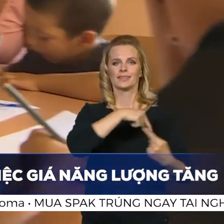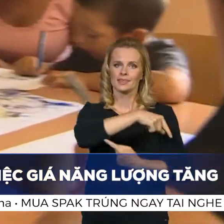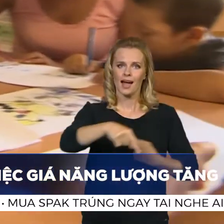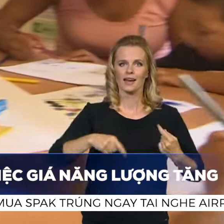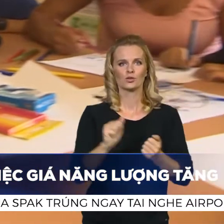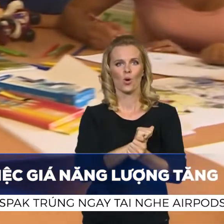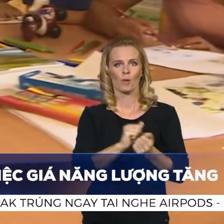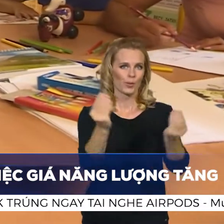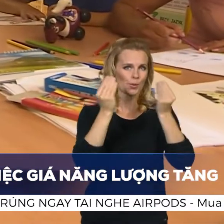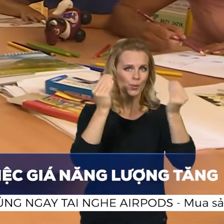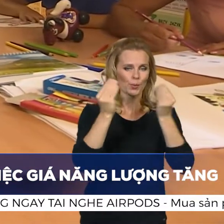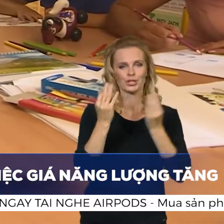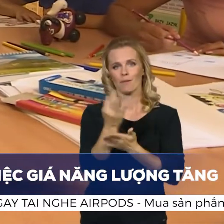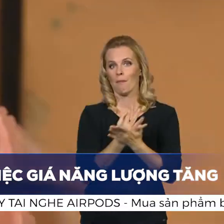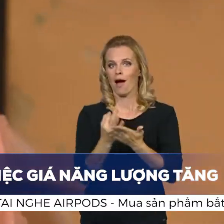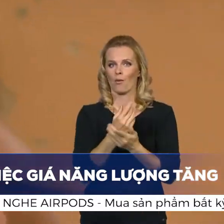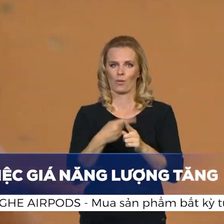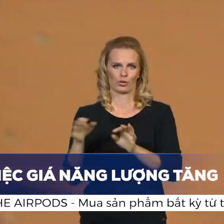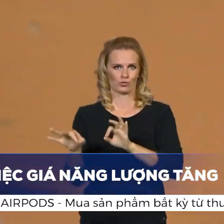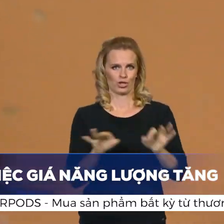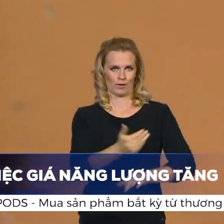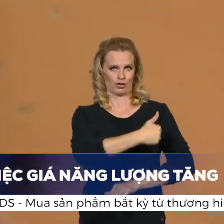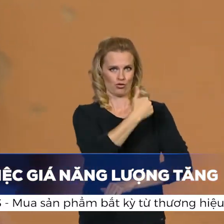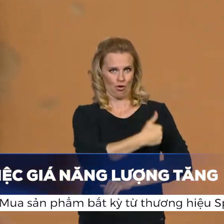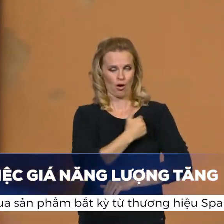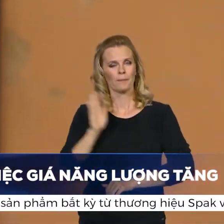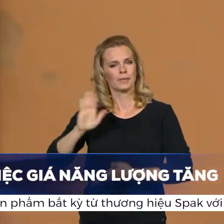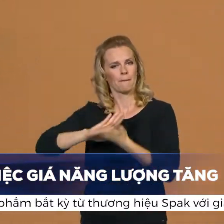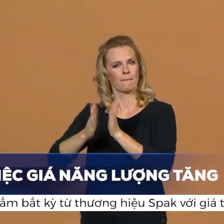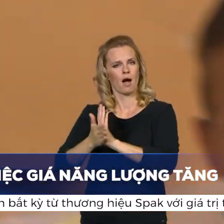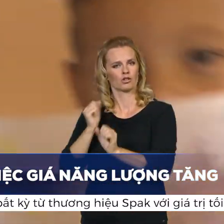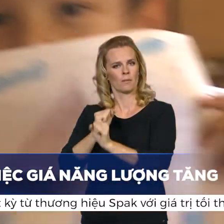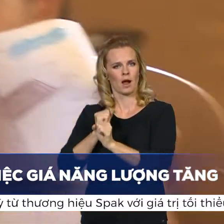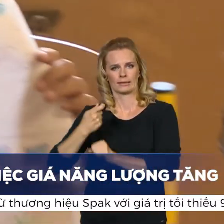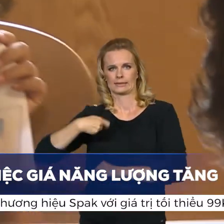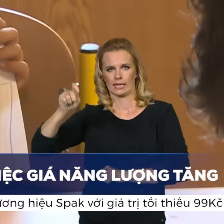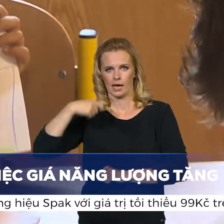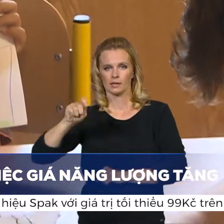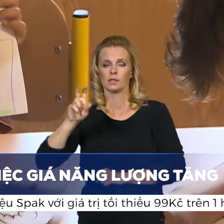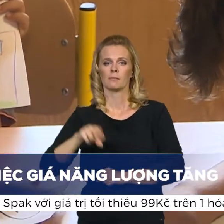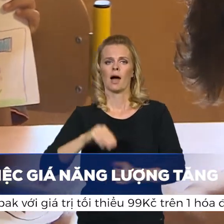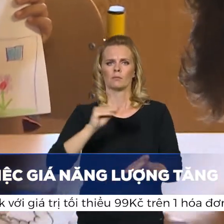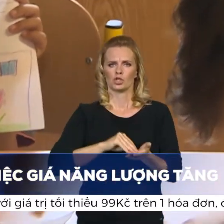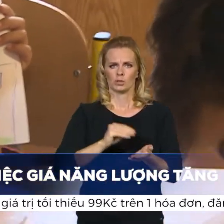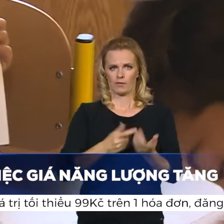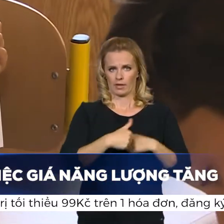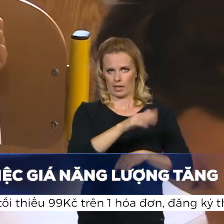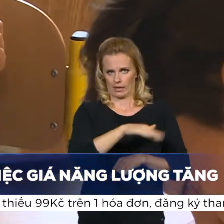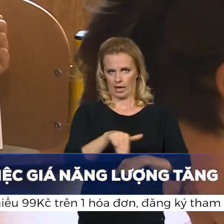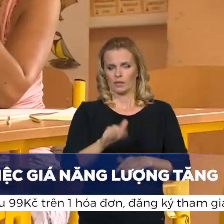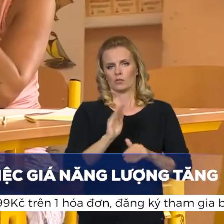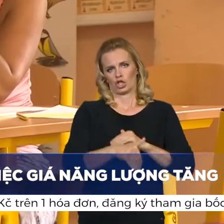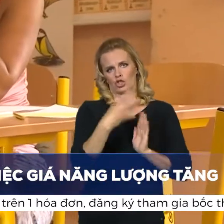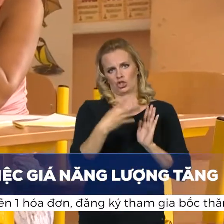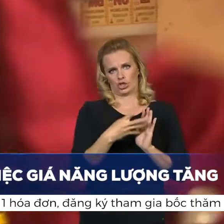Theo như Hội đồng Kinh tế Quốc gia, mục tiêu của đề xuất là tập trung hỗ trợ những nhóm người dân bị ảnh hưởng bởi giá năng lượng tăng cao, giảm mức tiêu